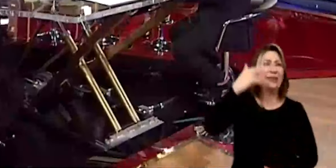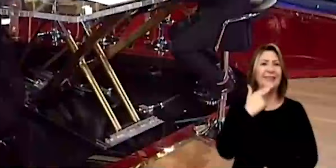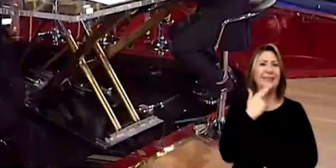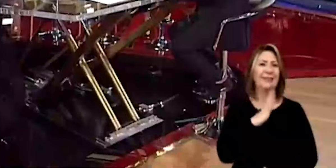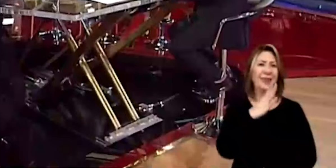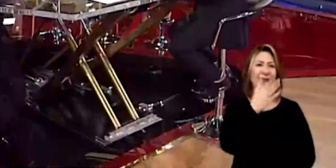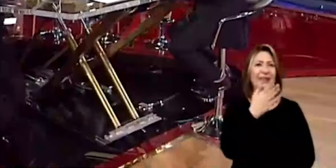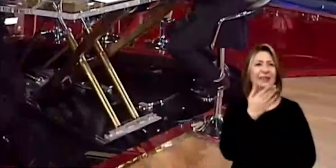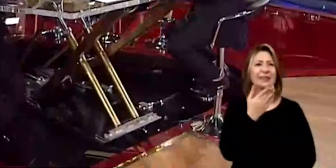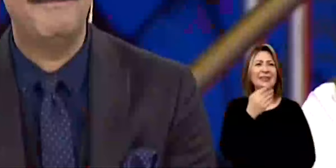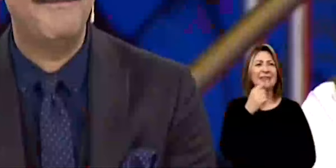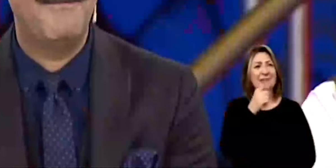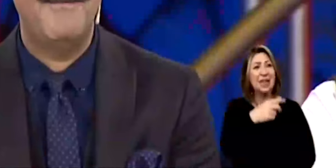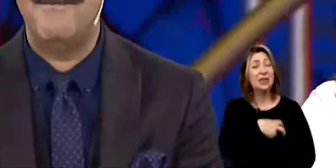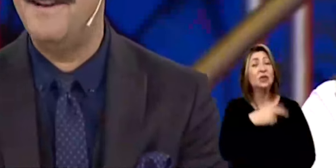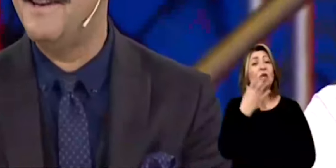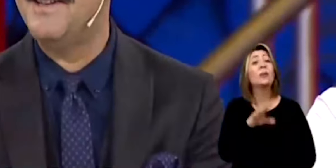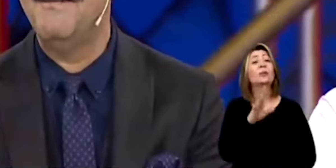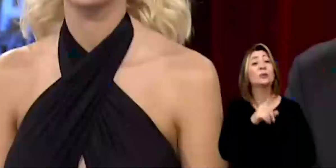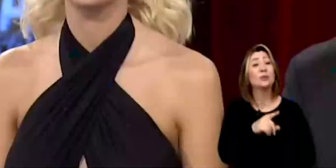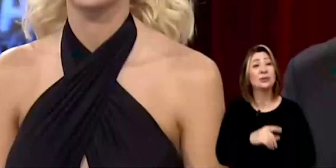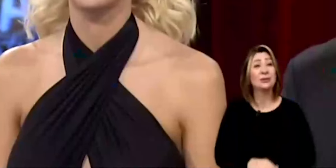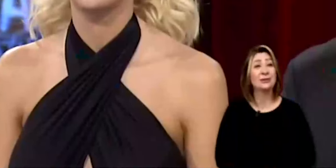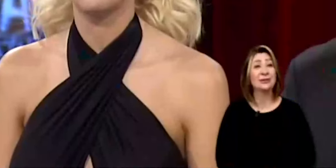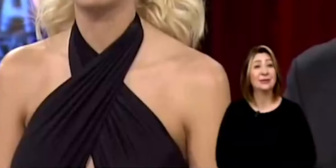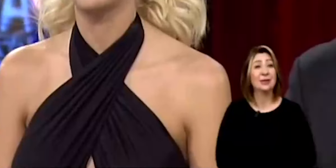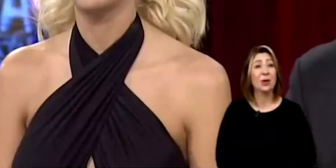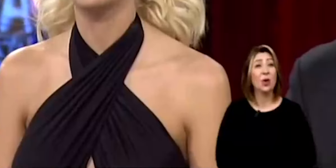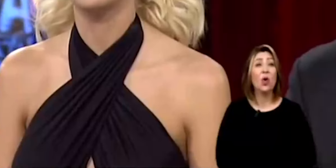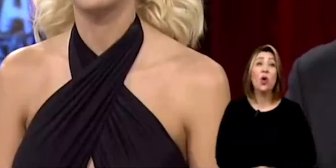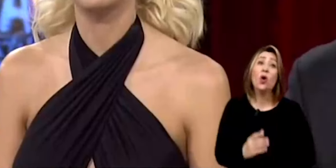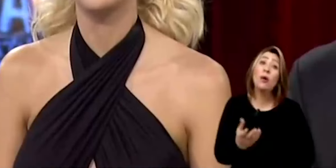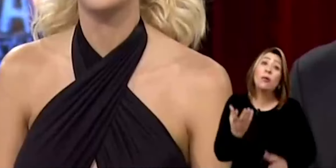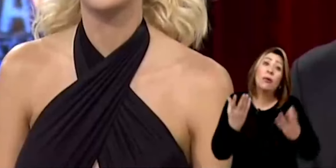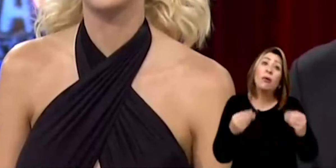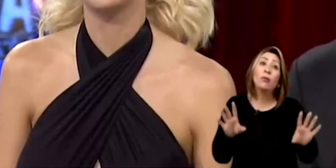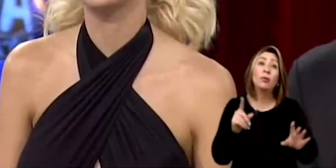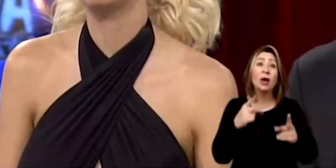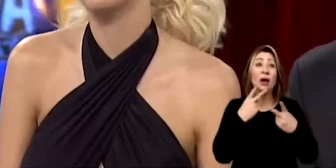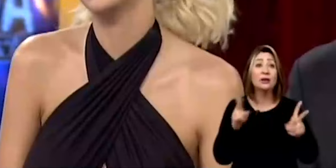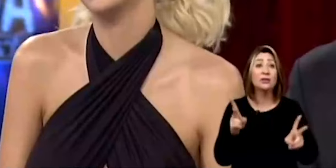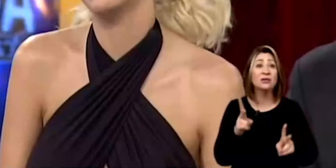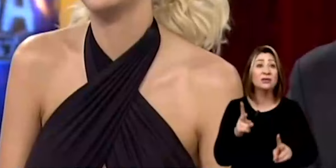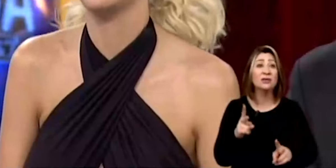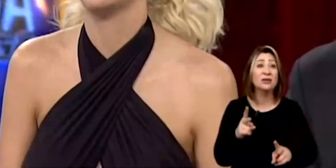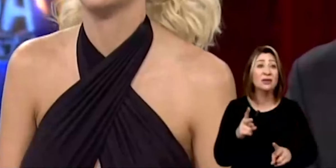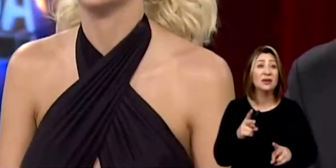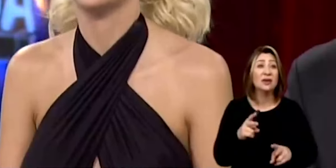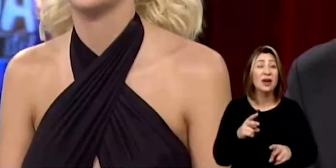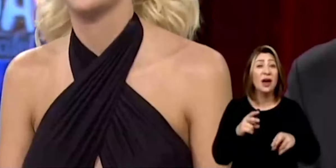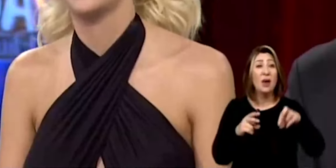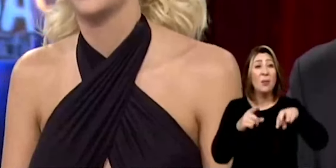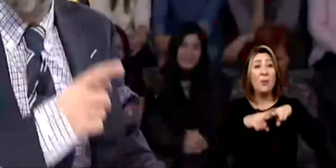yani, ne aşık olamadık. Siz de mi aşık olamıyorsunuz? Olmuyor ve buna da bir açıklama getireyim. Papaz her zaman pilav